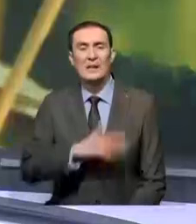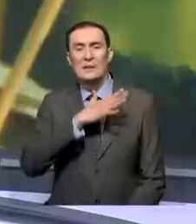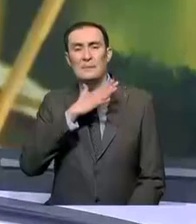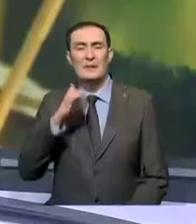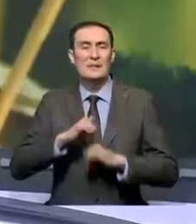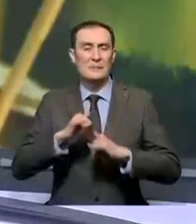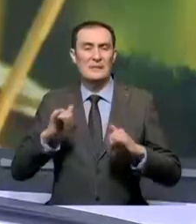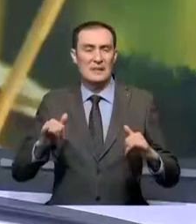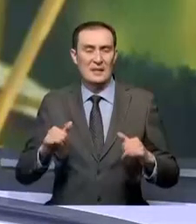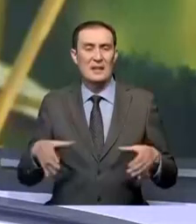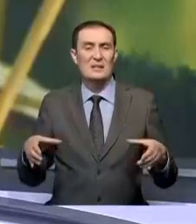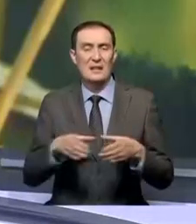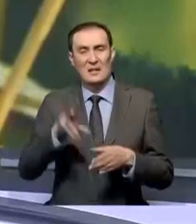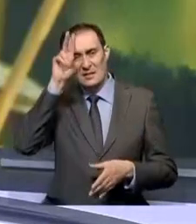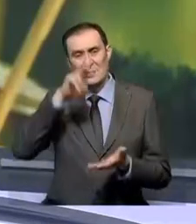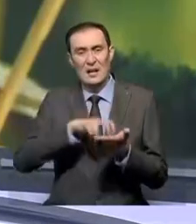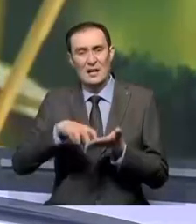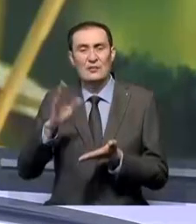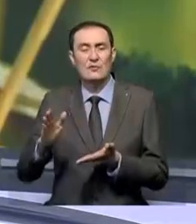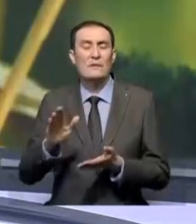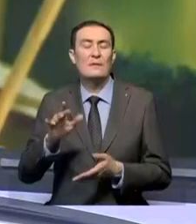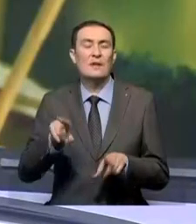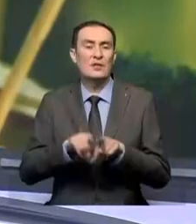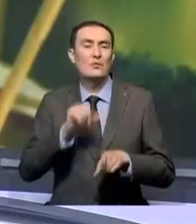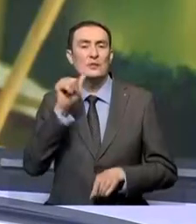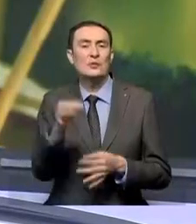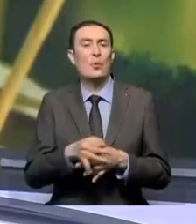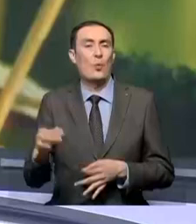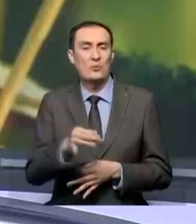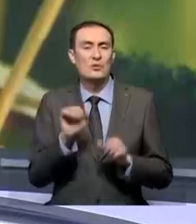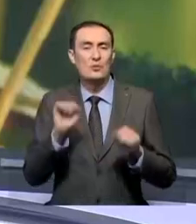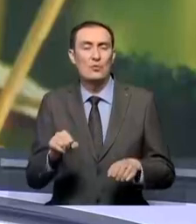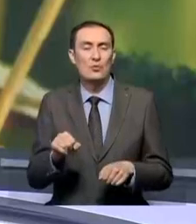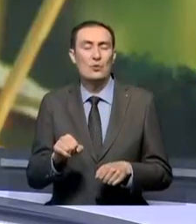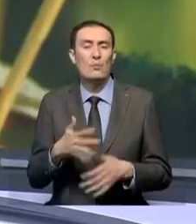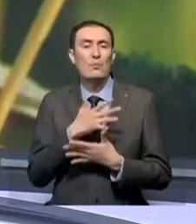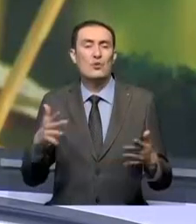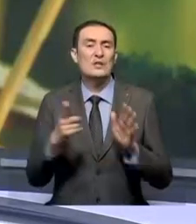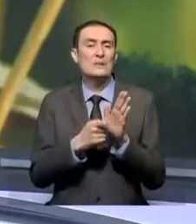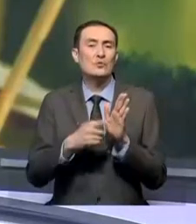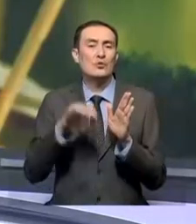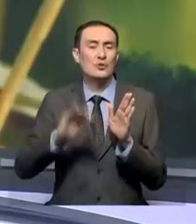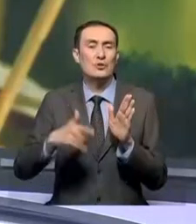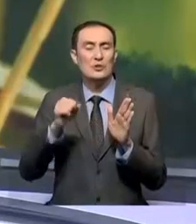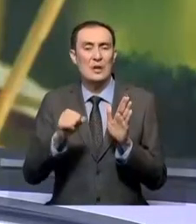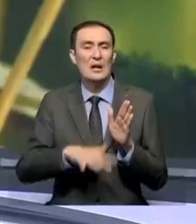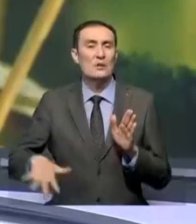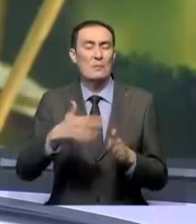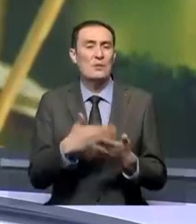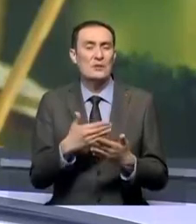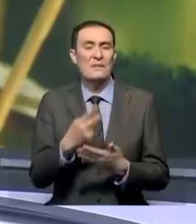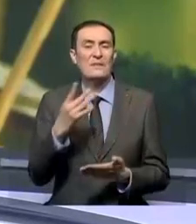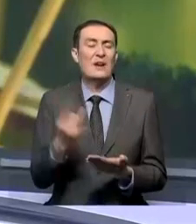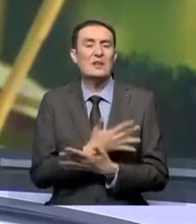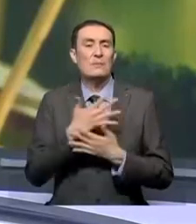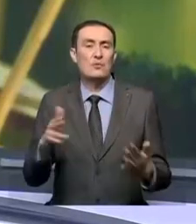Пик распространения стадной саранчи ожидают и в Костанайской области. Насекомые могут занять больше 700 тысяч гектаров. Это почти